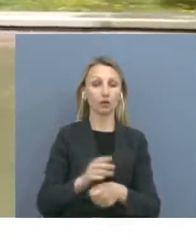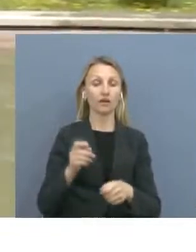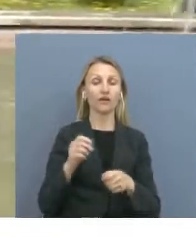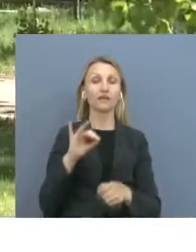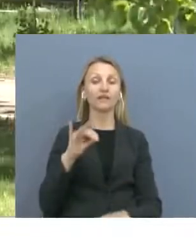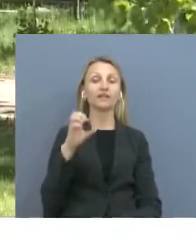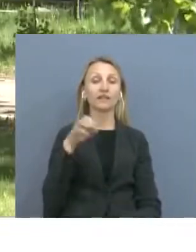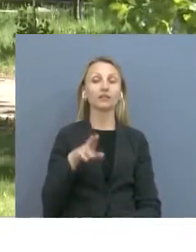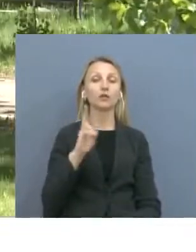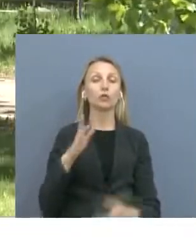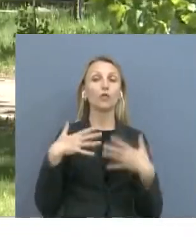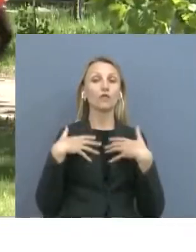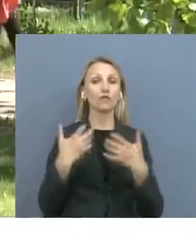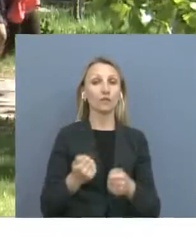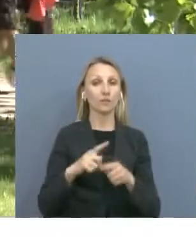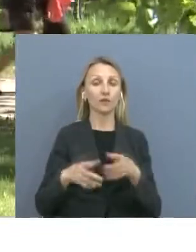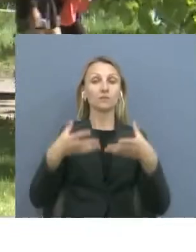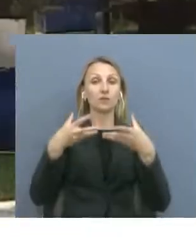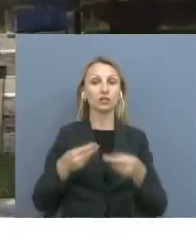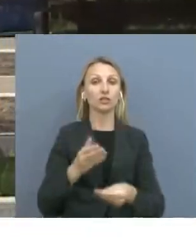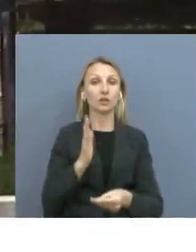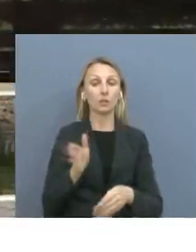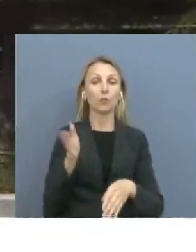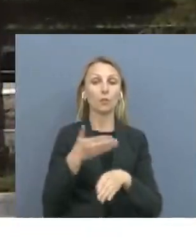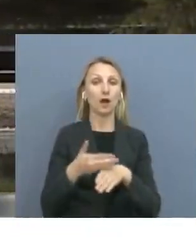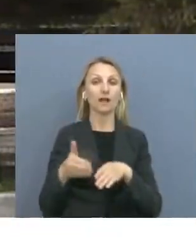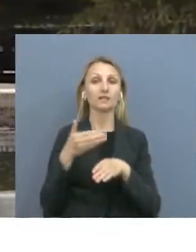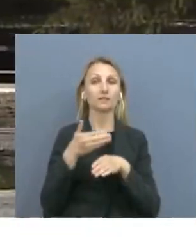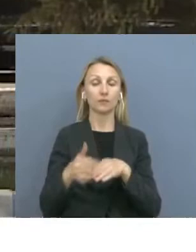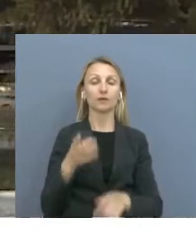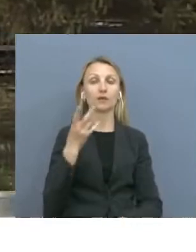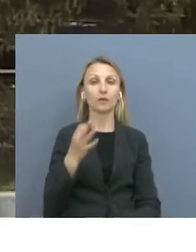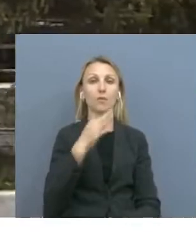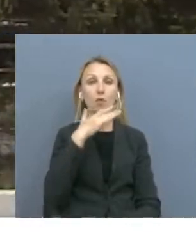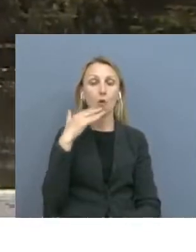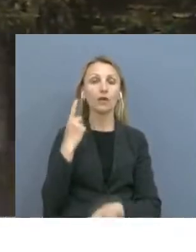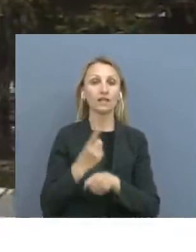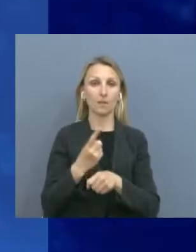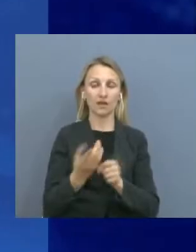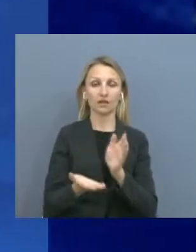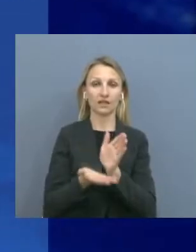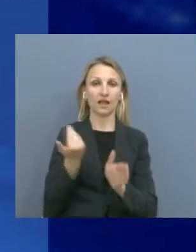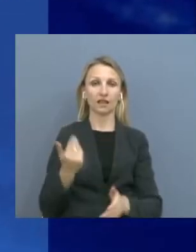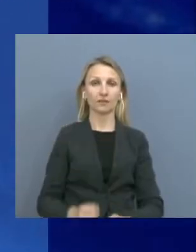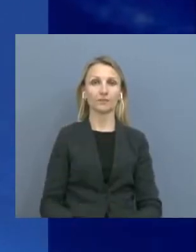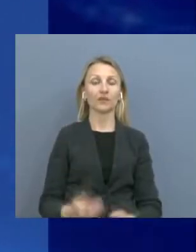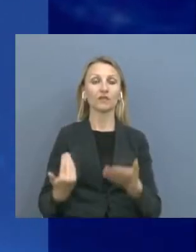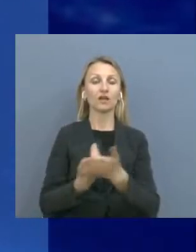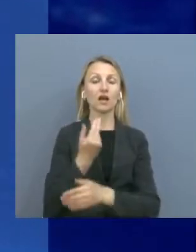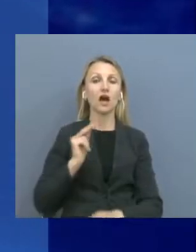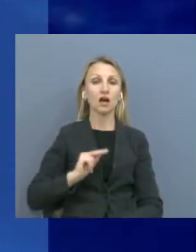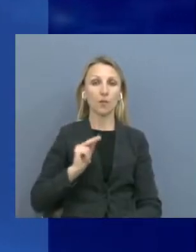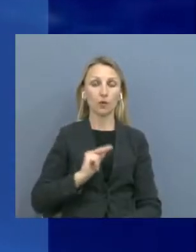статистика по выздоровевшим. Смягчение будет проходить постепенно, тем не менее многие запреты сняты. Возобновляется